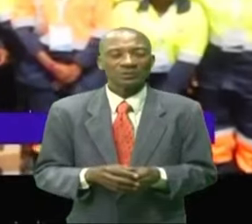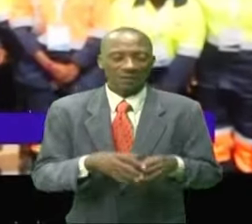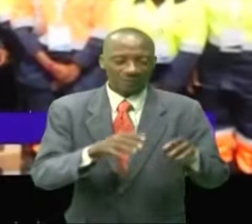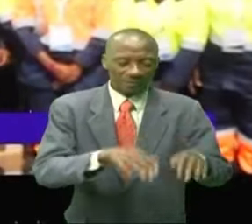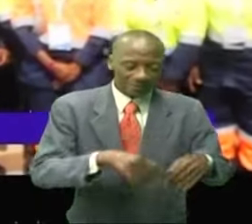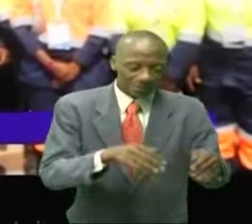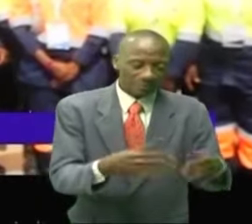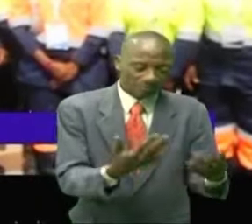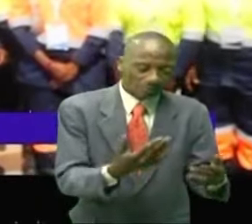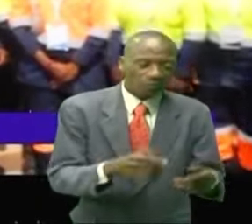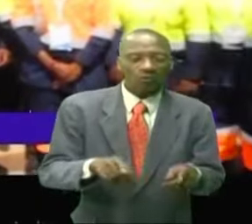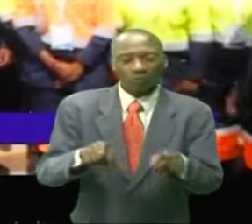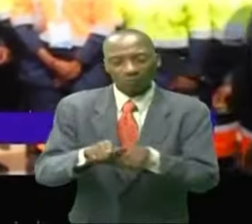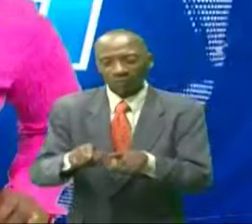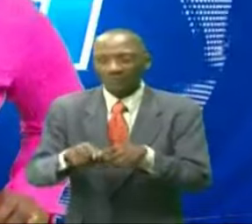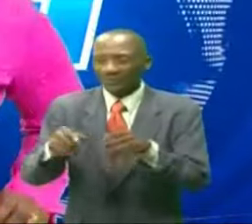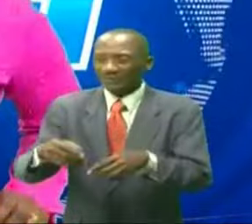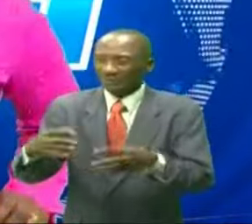vente de leurs produits.